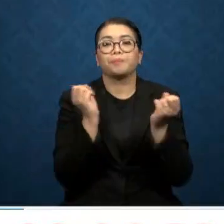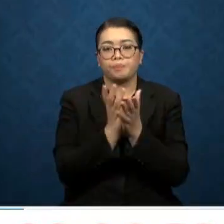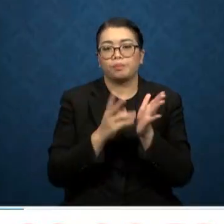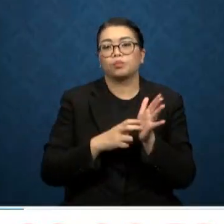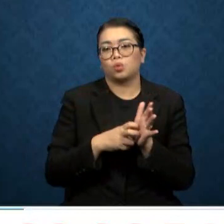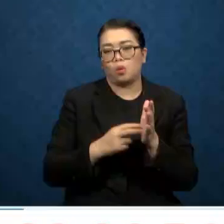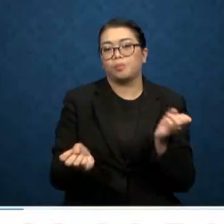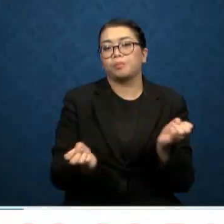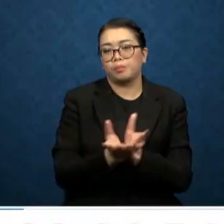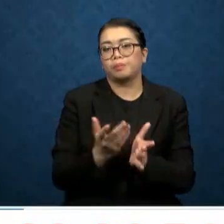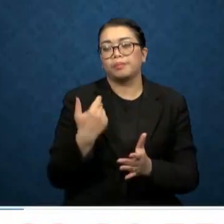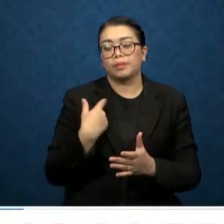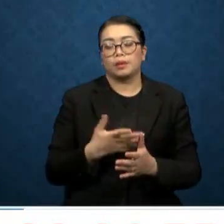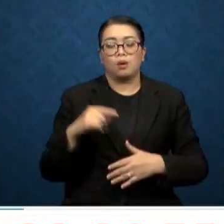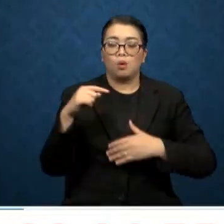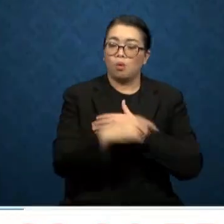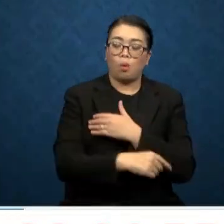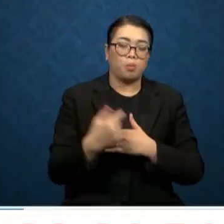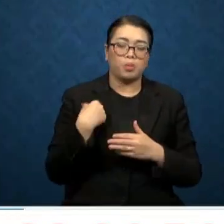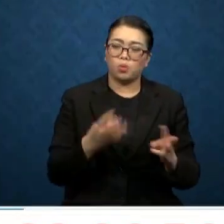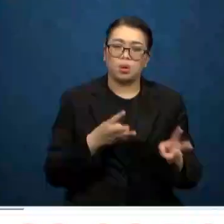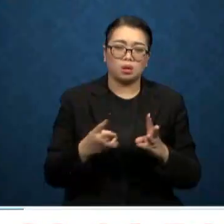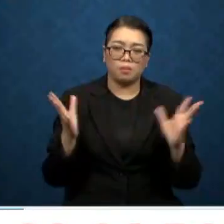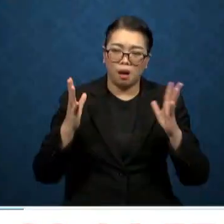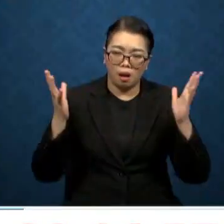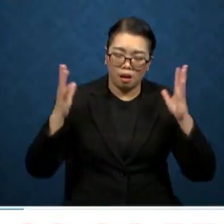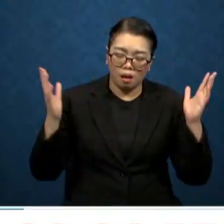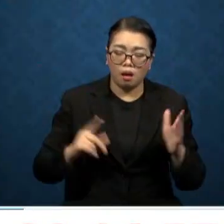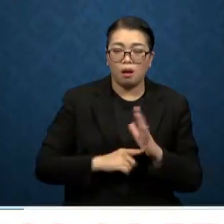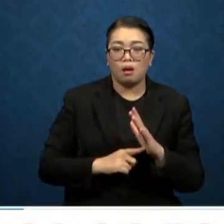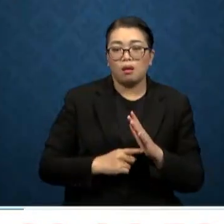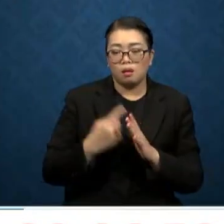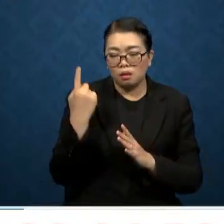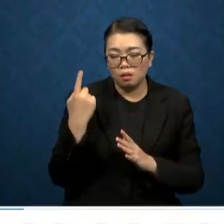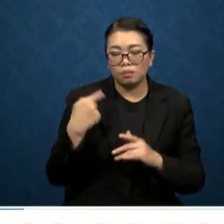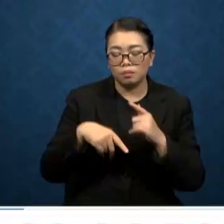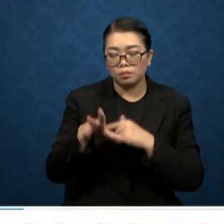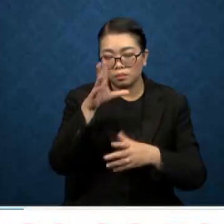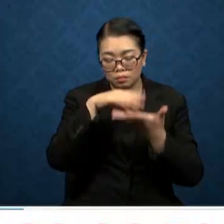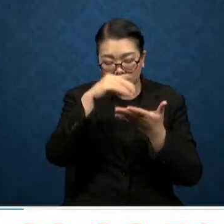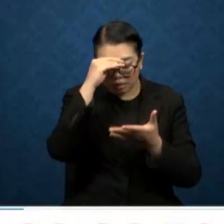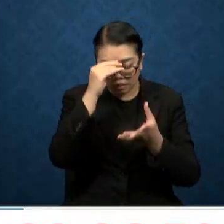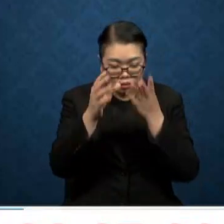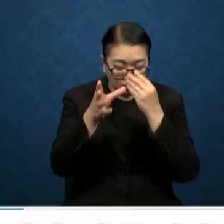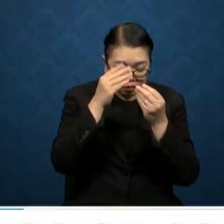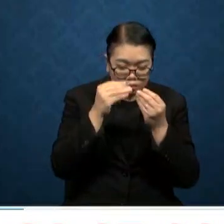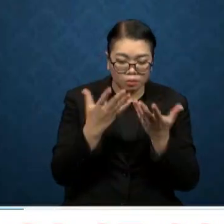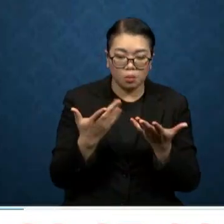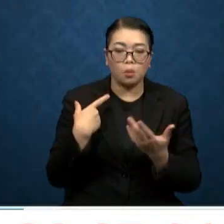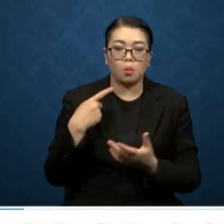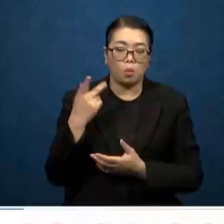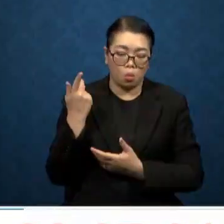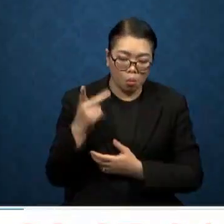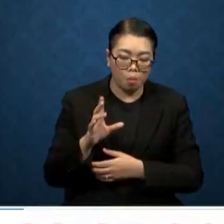แนวทางการทุจริตมีหลายรูปแบบไม่ว่าจะเริ่มต้นตั้งแต่การศึกษาความคุ้มค่าของ